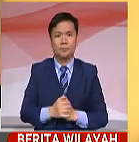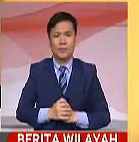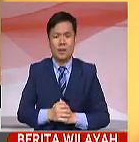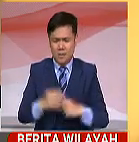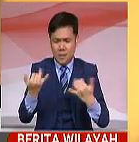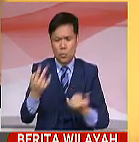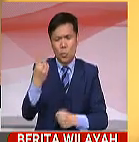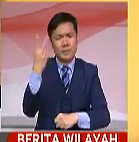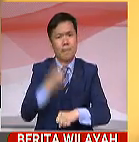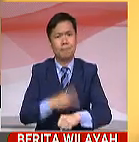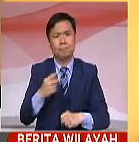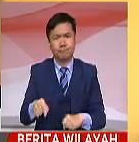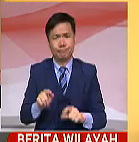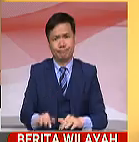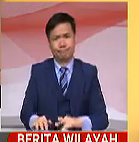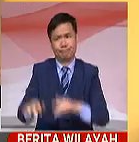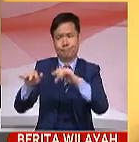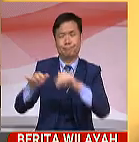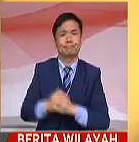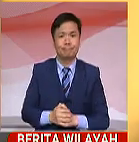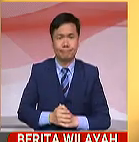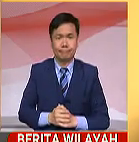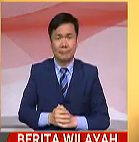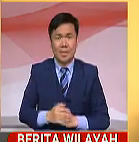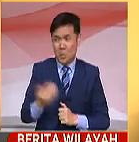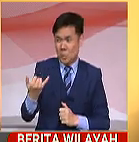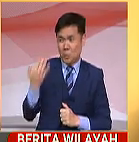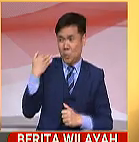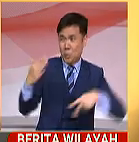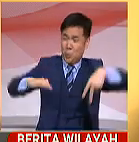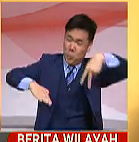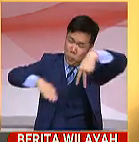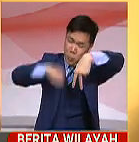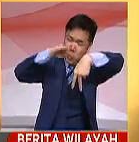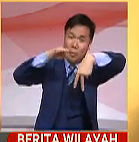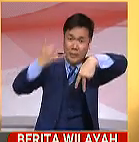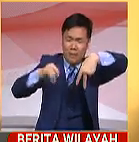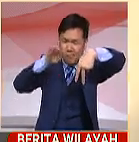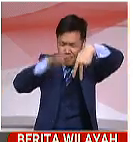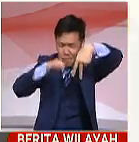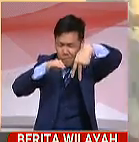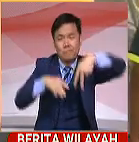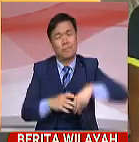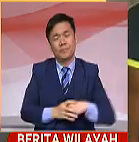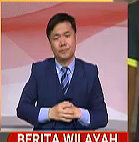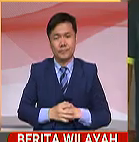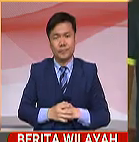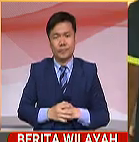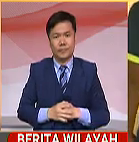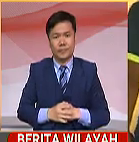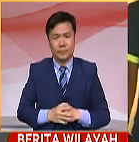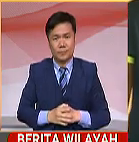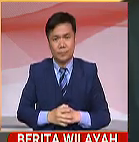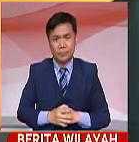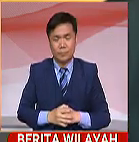Kedua kalilah Tok Tek. Anak kali pertama Tek tinggi lagi. Tok, kurang sikit lah. Kalau Nang dah sedia lah.